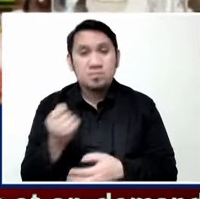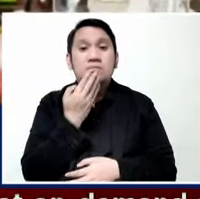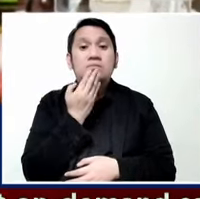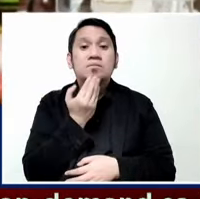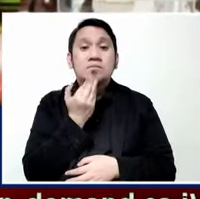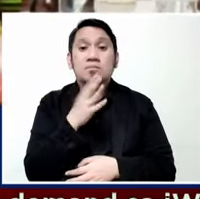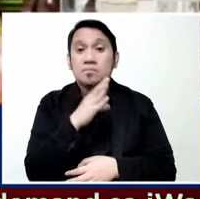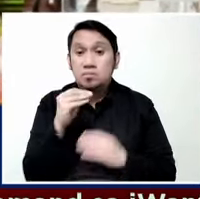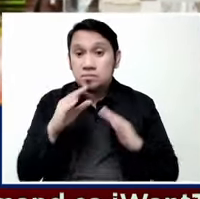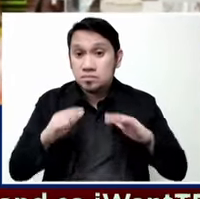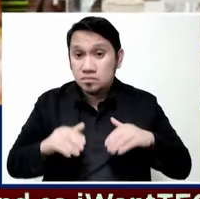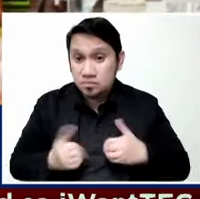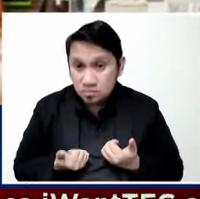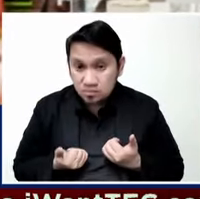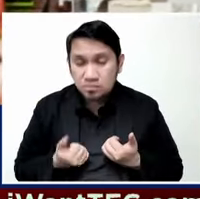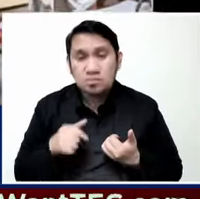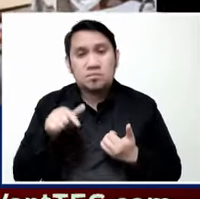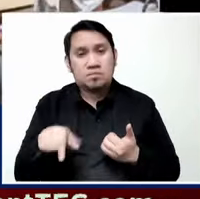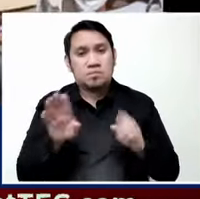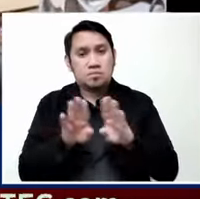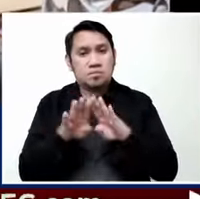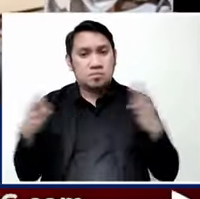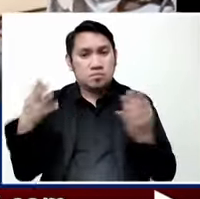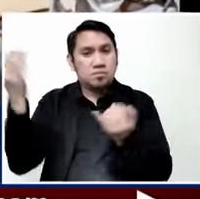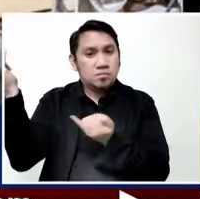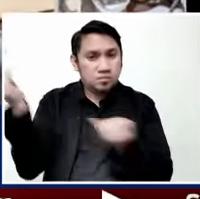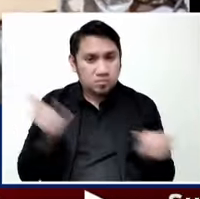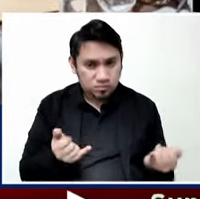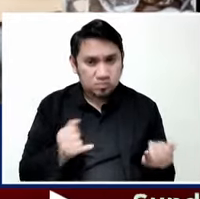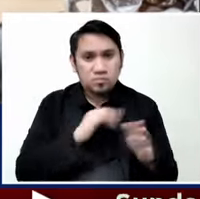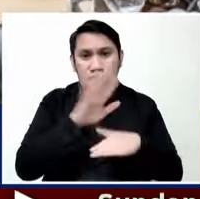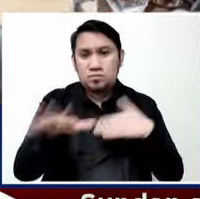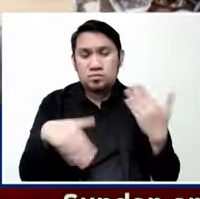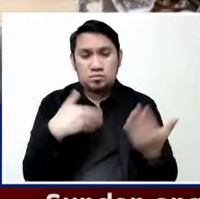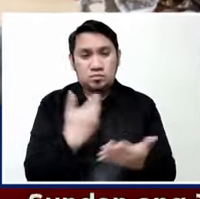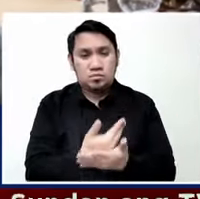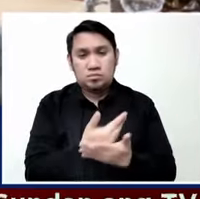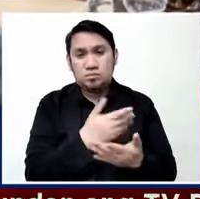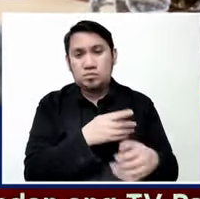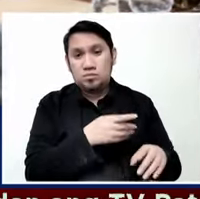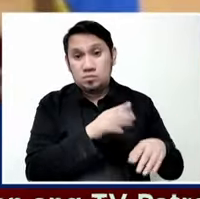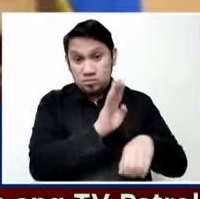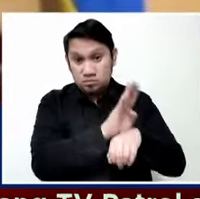at kung paano ibubukas ang importasyon sa lahat ng traders.